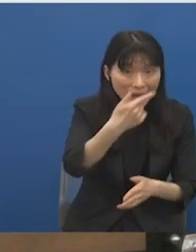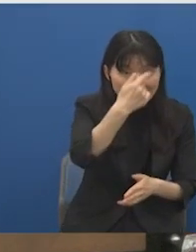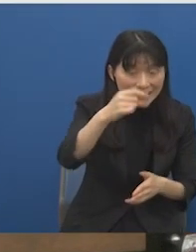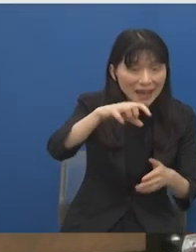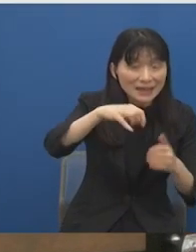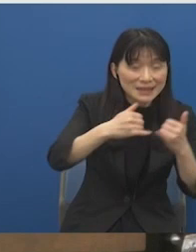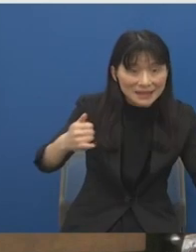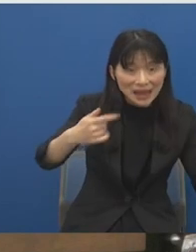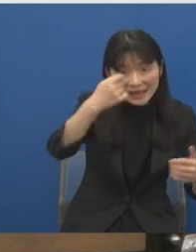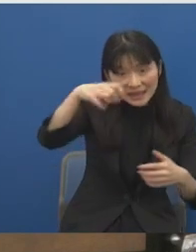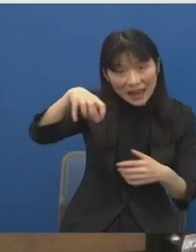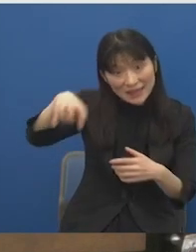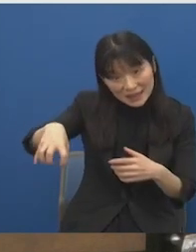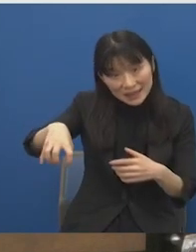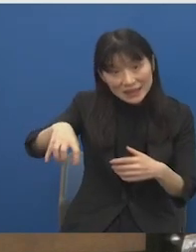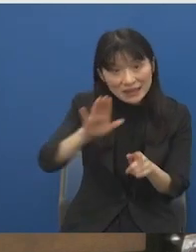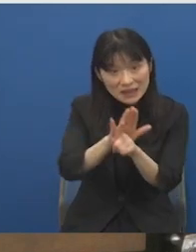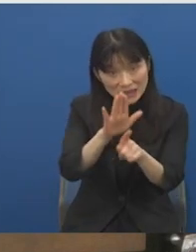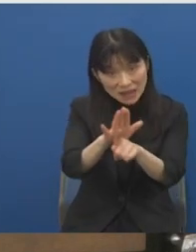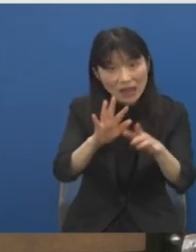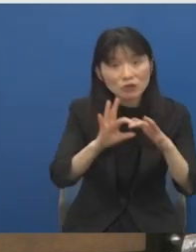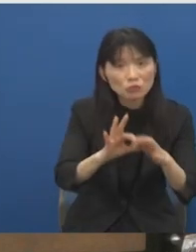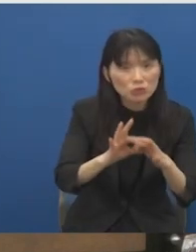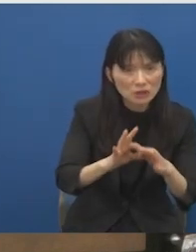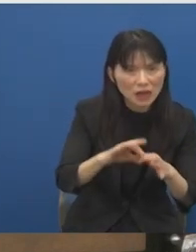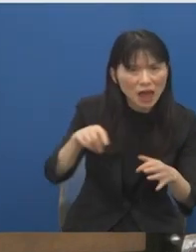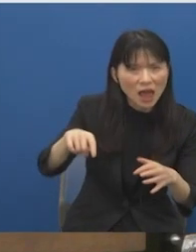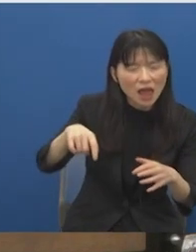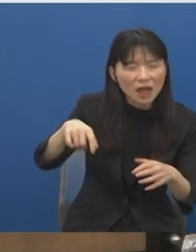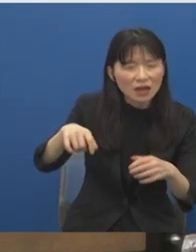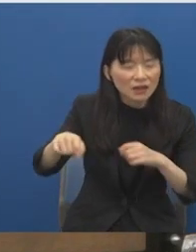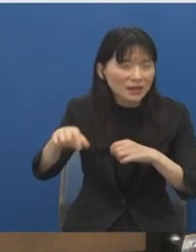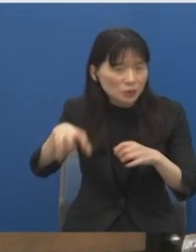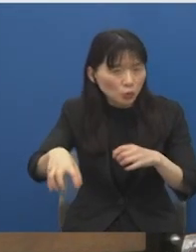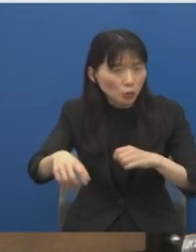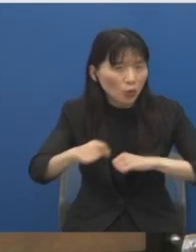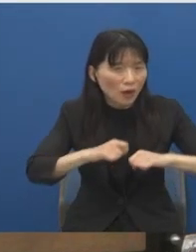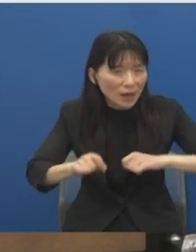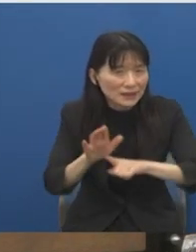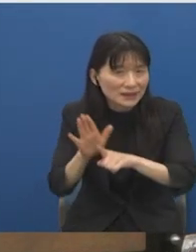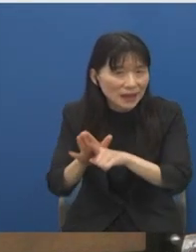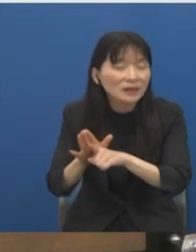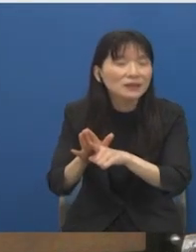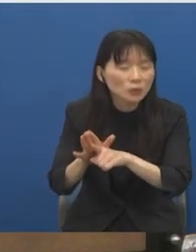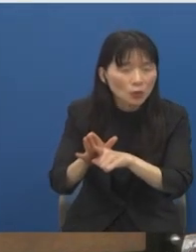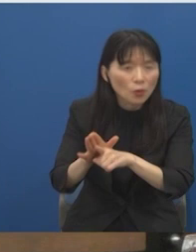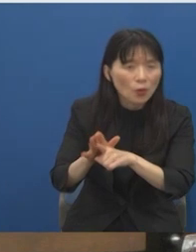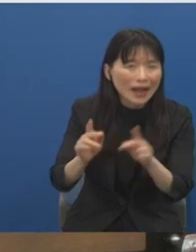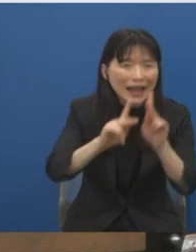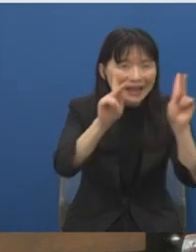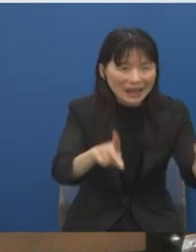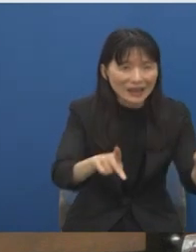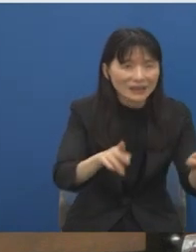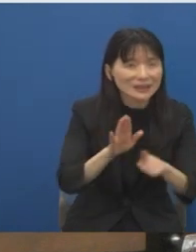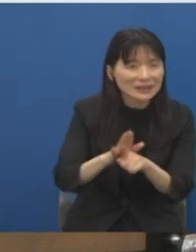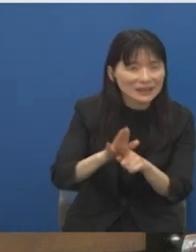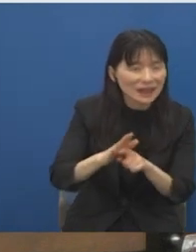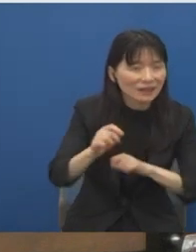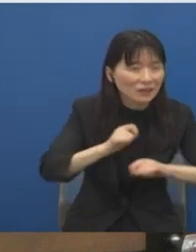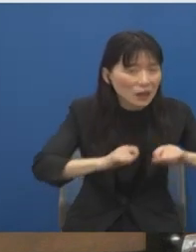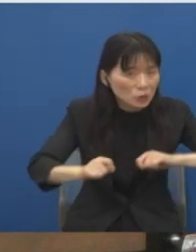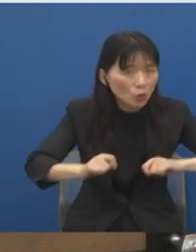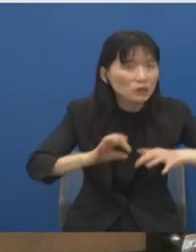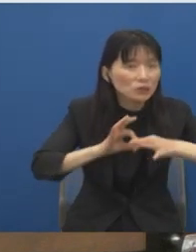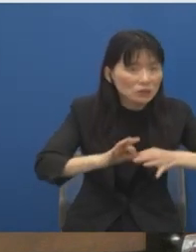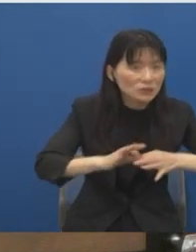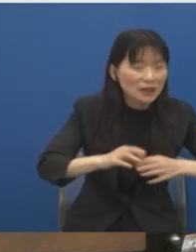及び被災者支援に関しては、被災地での支援活動における課題及び今後の支援活動の見込み、災